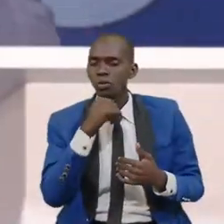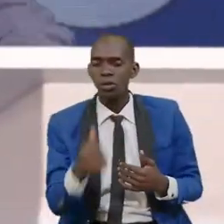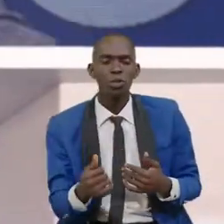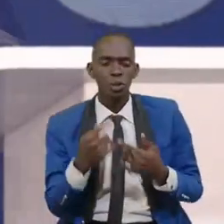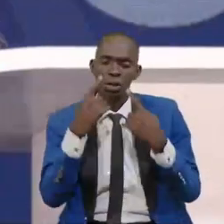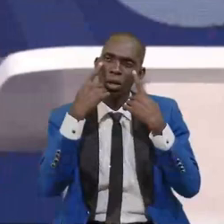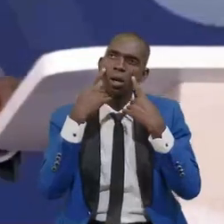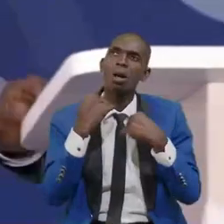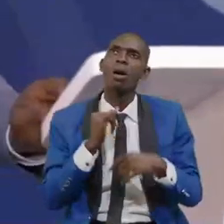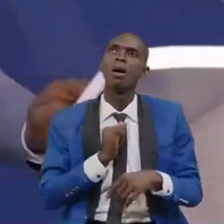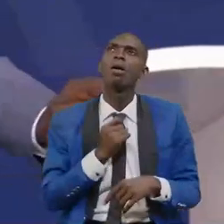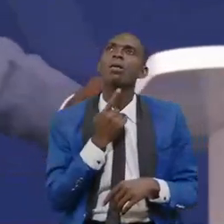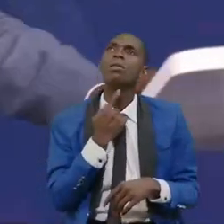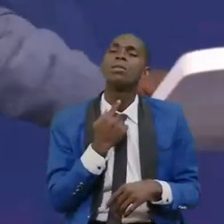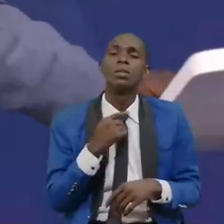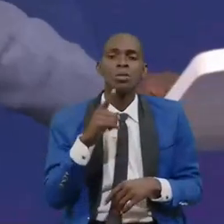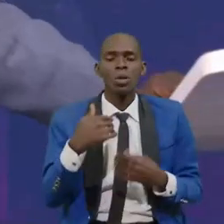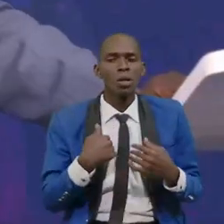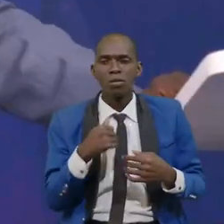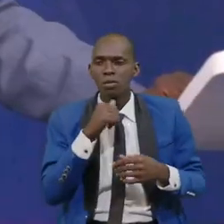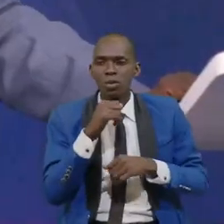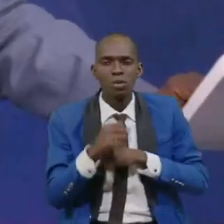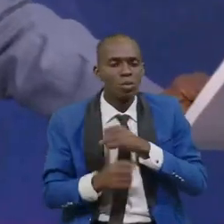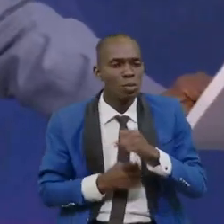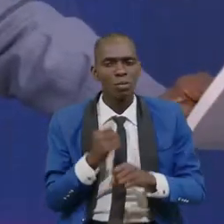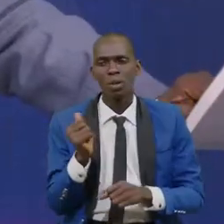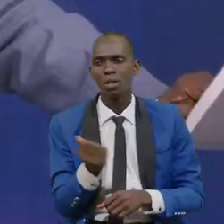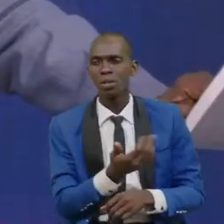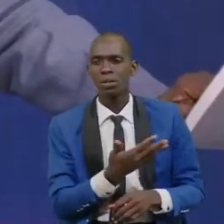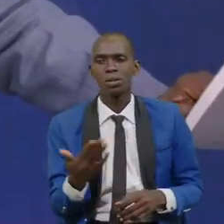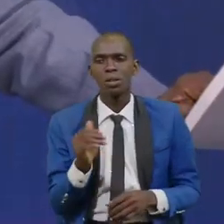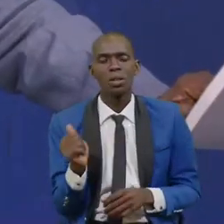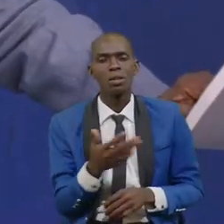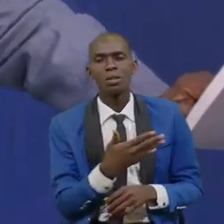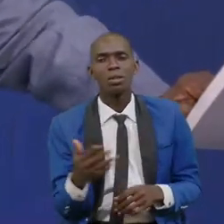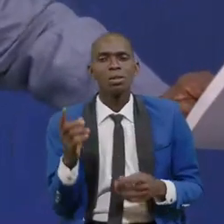soif. Tu n'as rien souffert, rien.